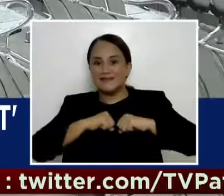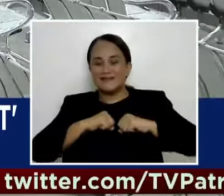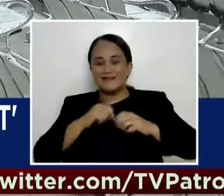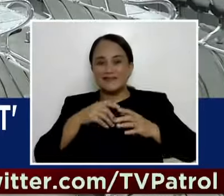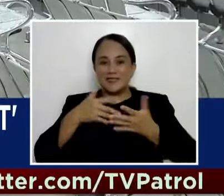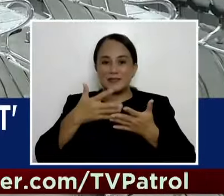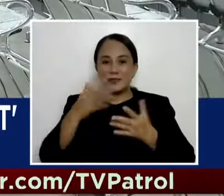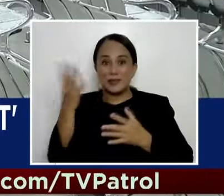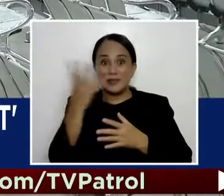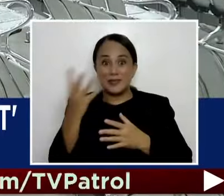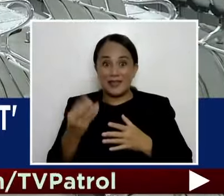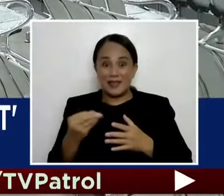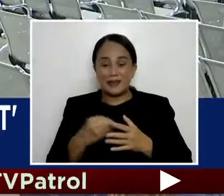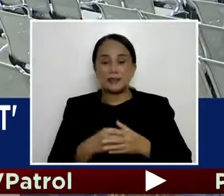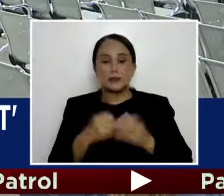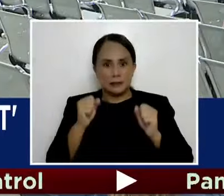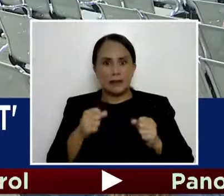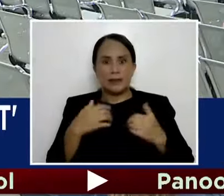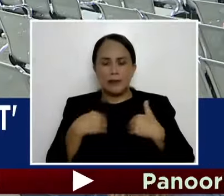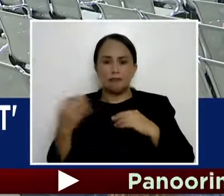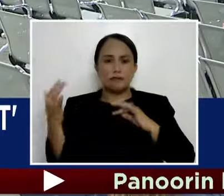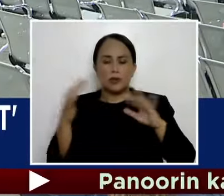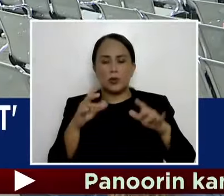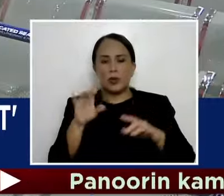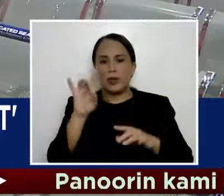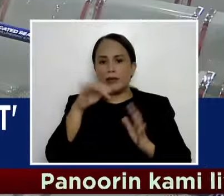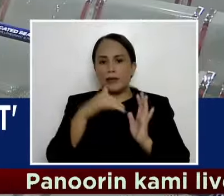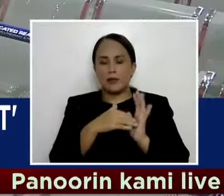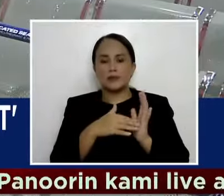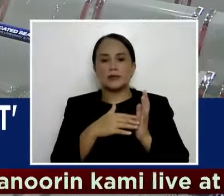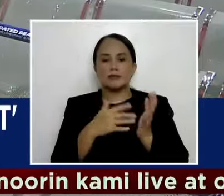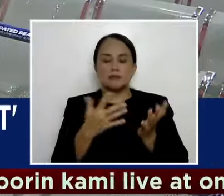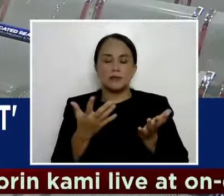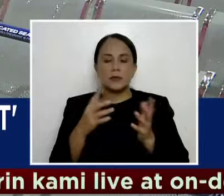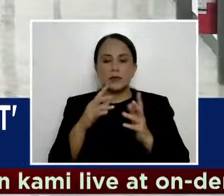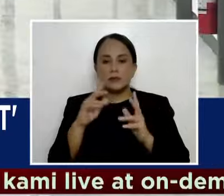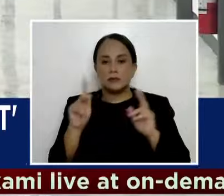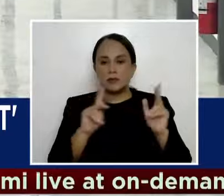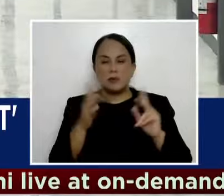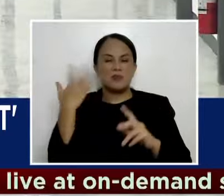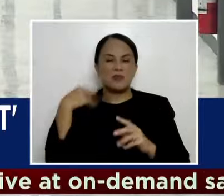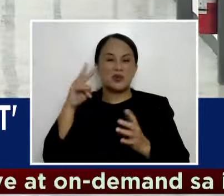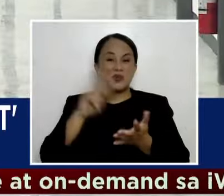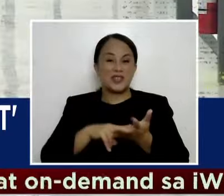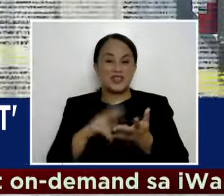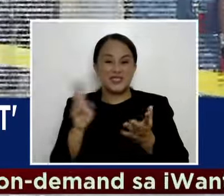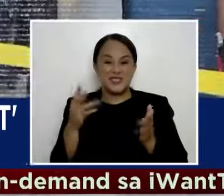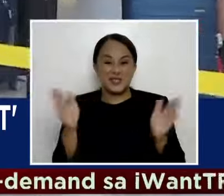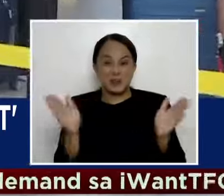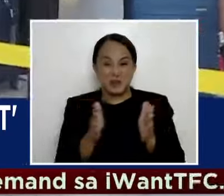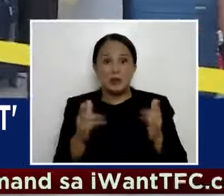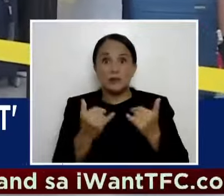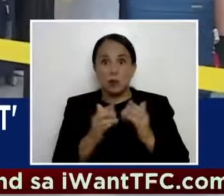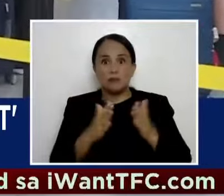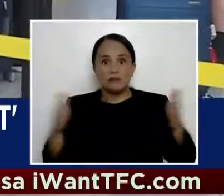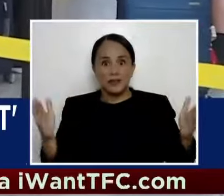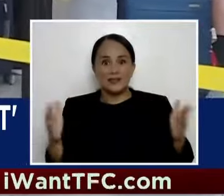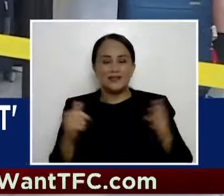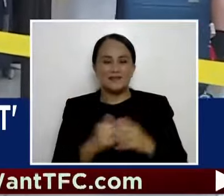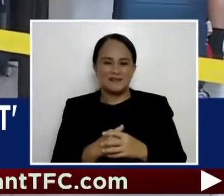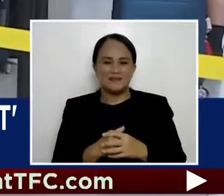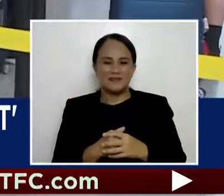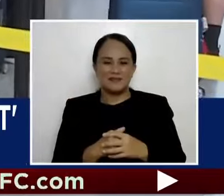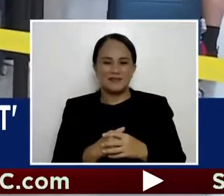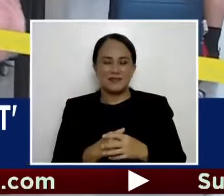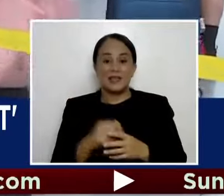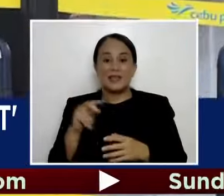Batangas na kaya nang mag-accommodate ng 8,000 pasahero mula sa dating 2,500 na capacity. Sa